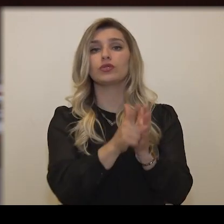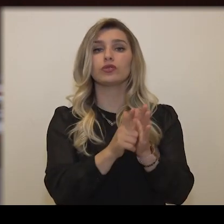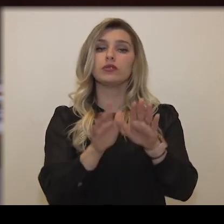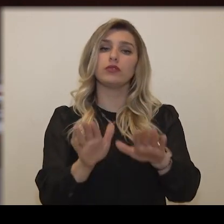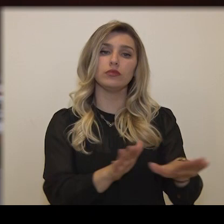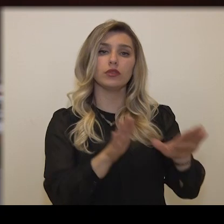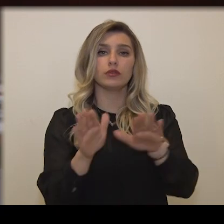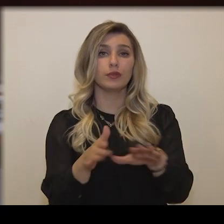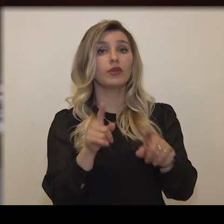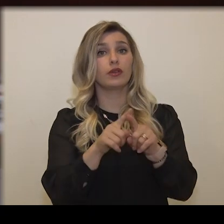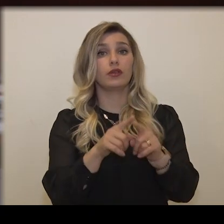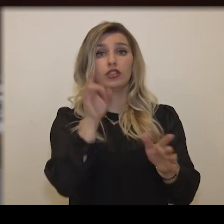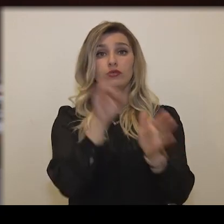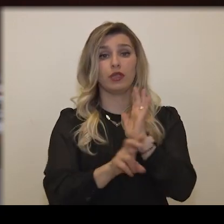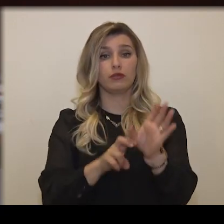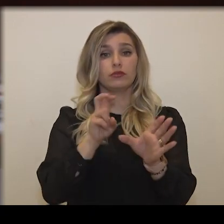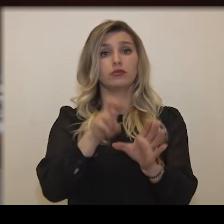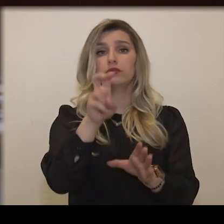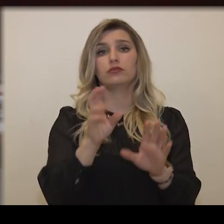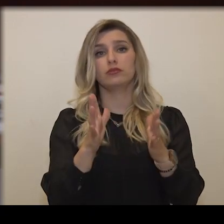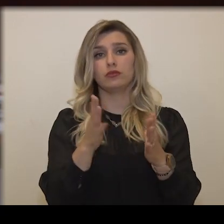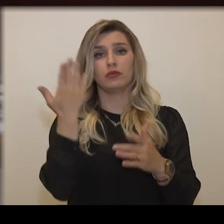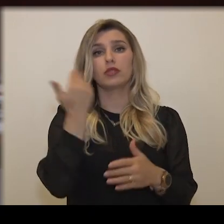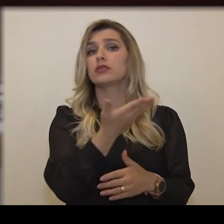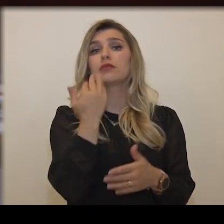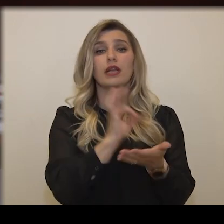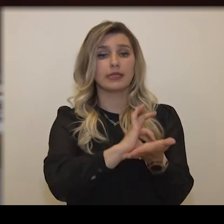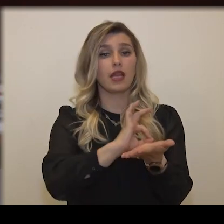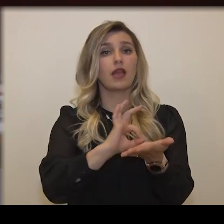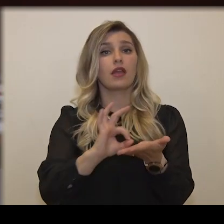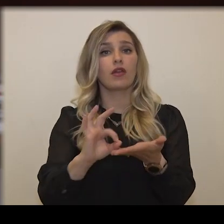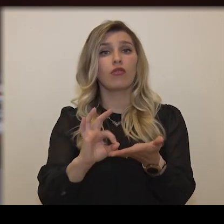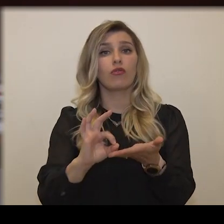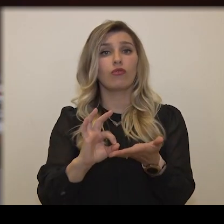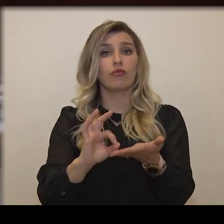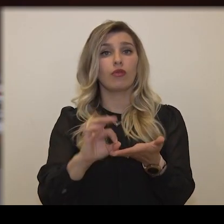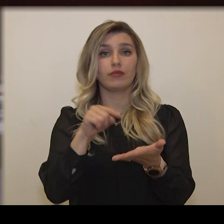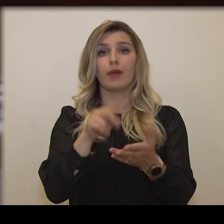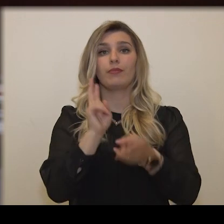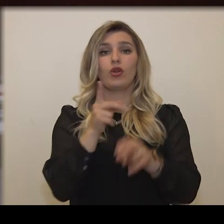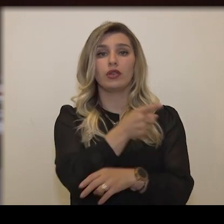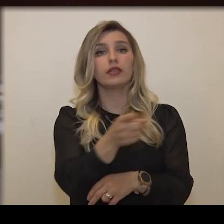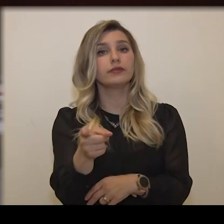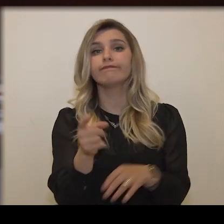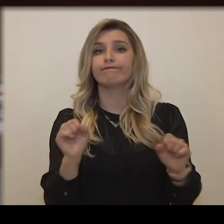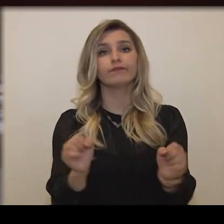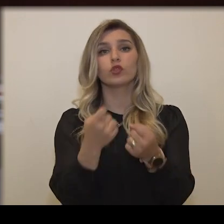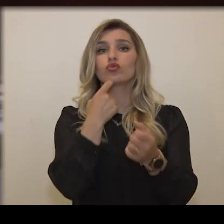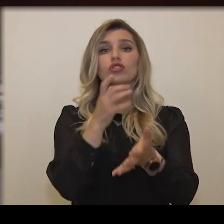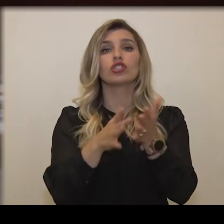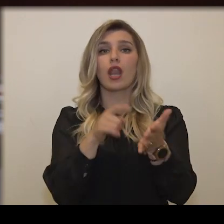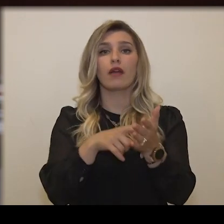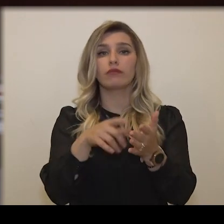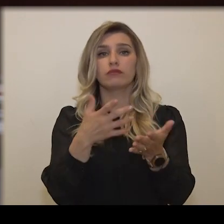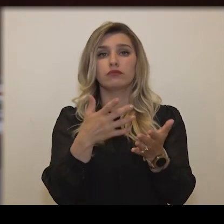nuk mundesh me kërku diçka kur nuk ki asgjë. Pra, kjo ka qenë edhe arsyeja pse mësimdhënësit e kanë pas gjuhën e